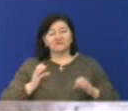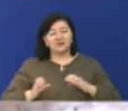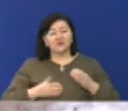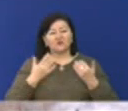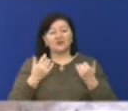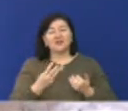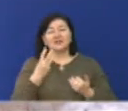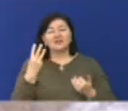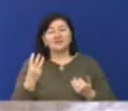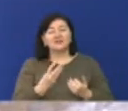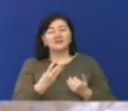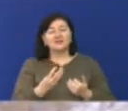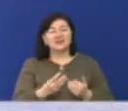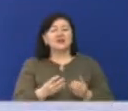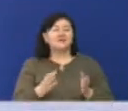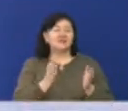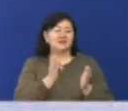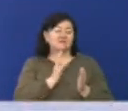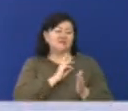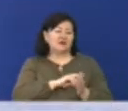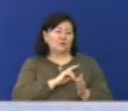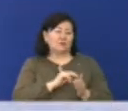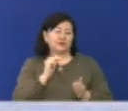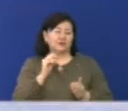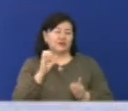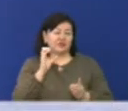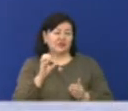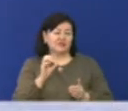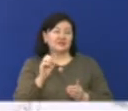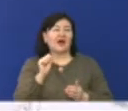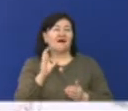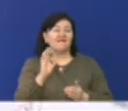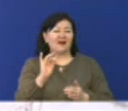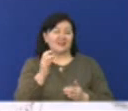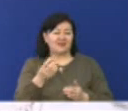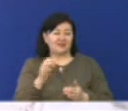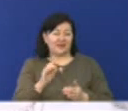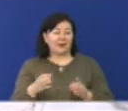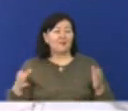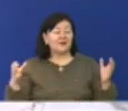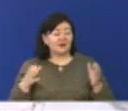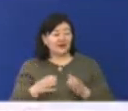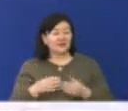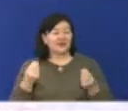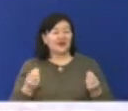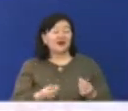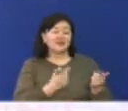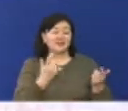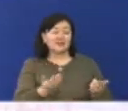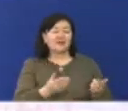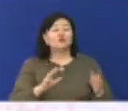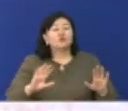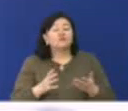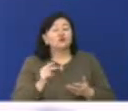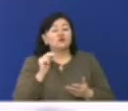всех подразделений гражданской защиты, экстренных служб и аварийных бригад. Ведь в случае реальной угрозы от их готовности и